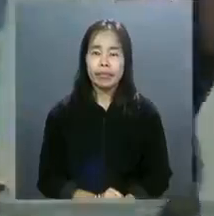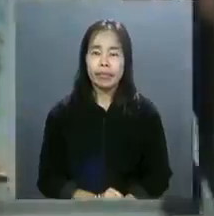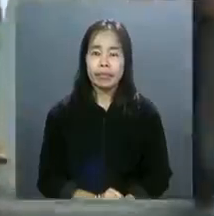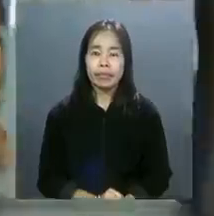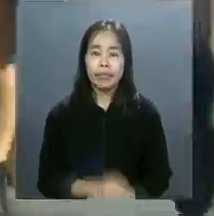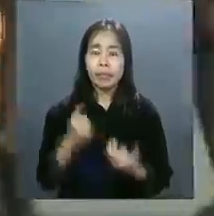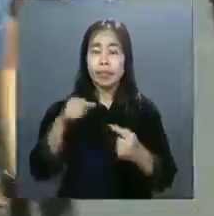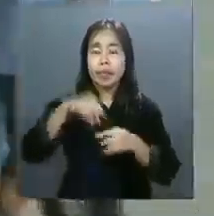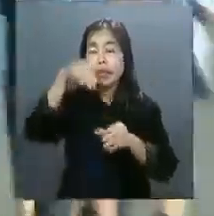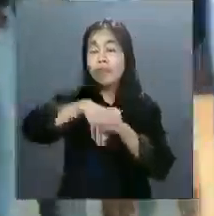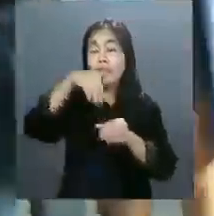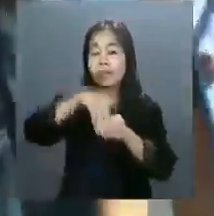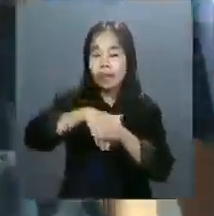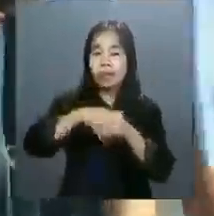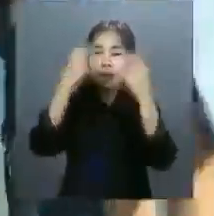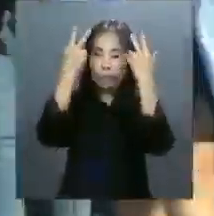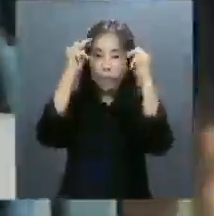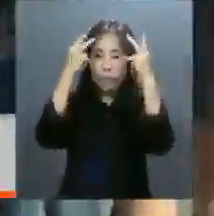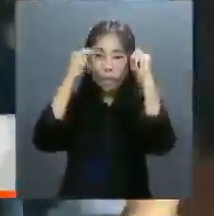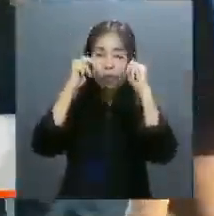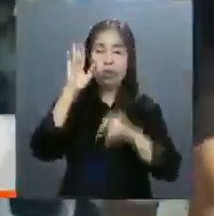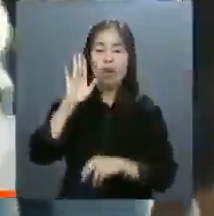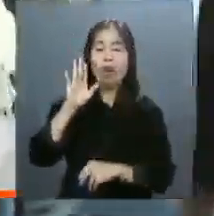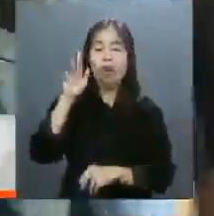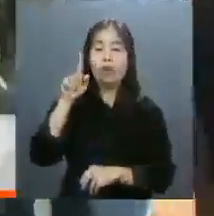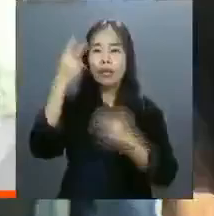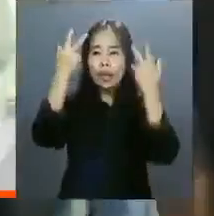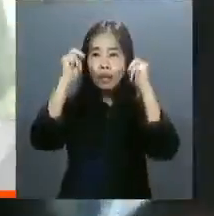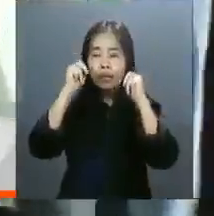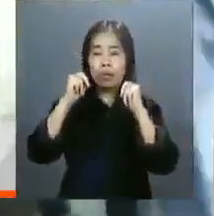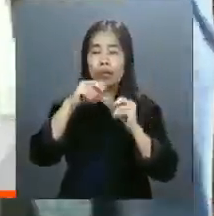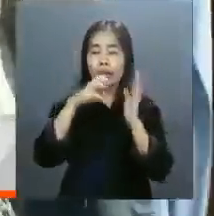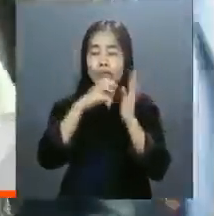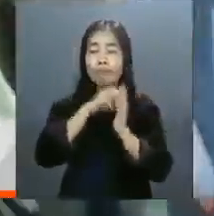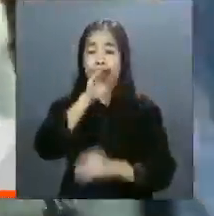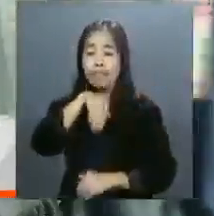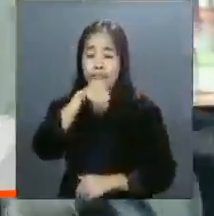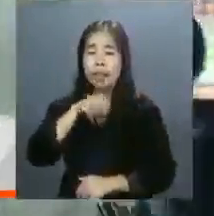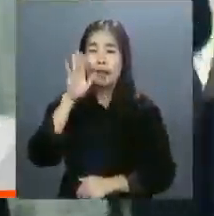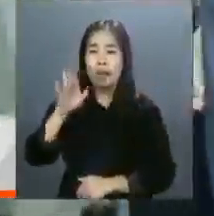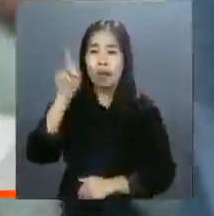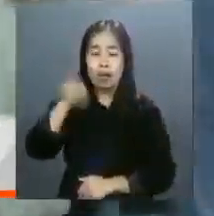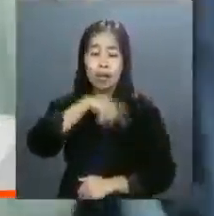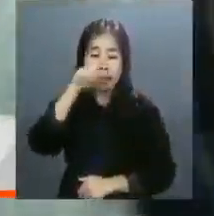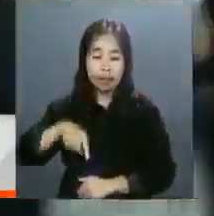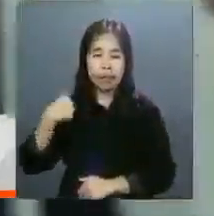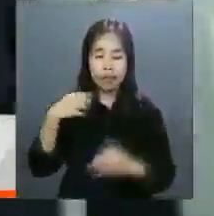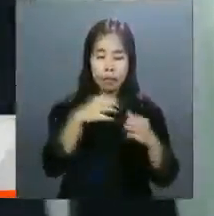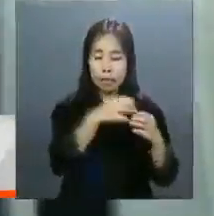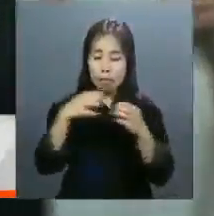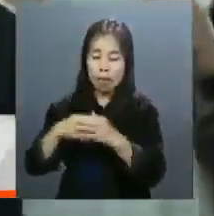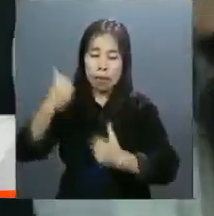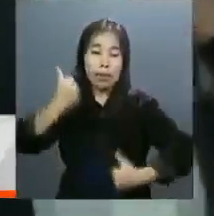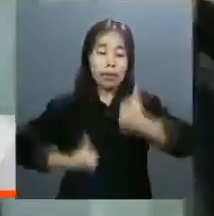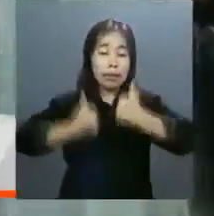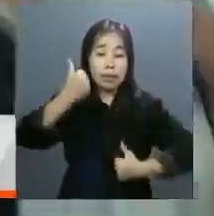การเลือกตั้งนายกเทศมนตรีกรุงลอนดอนของอังกฤษซึ่งเป็นการขับเคี่ยวกันระหว่างพรรคแรงงานกับอนุรักษ์นิยมผลปราก